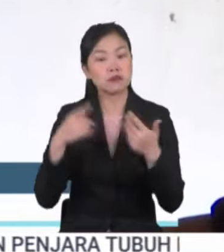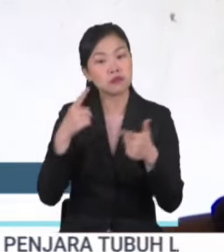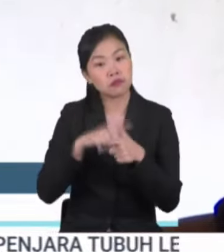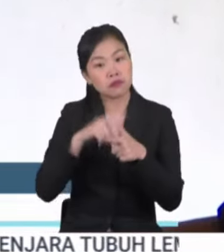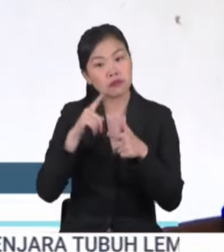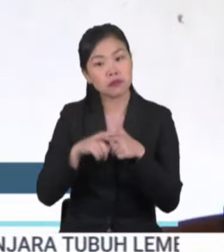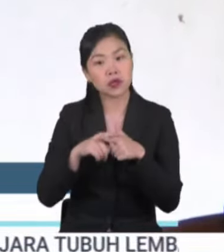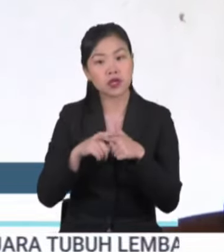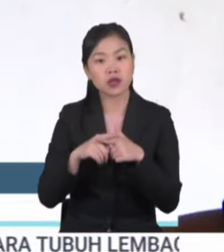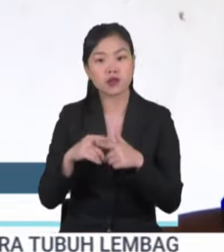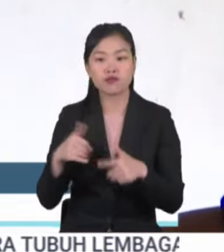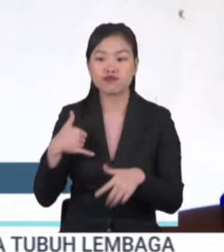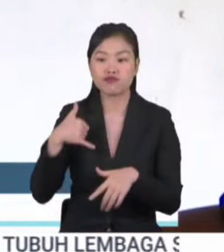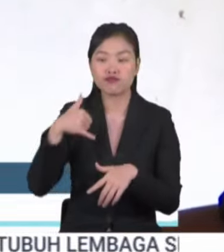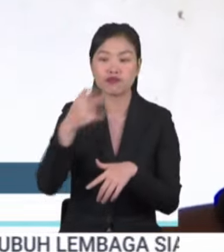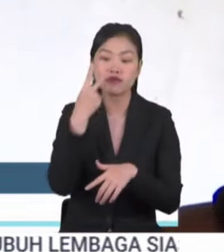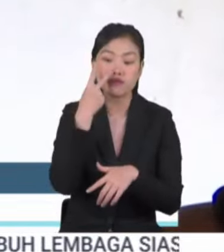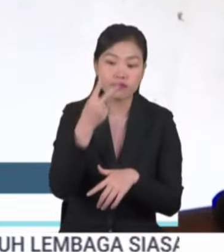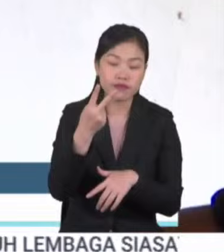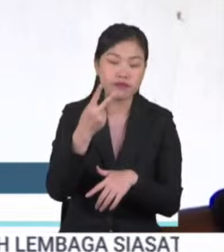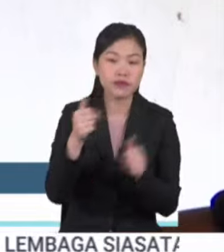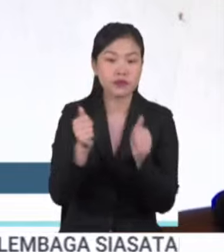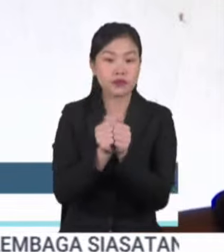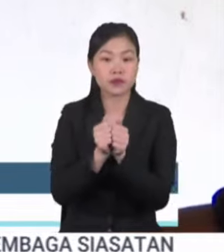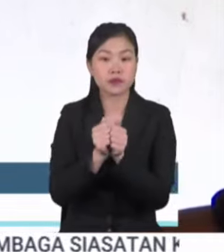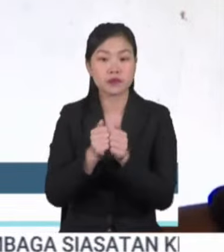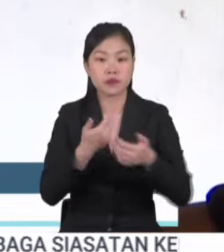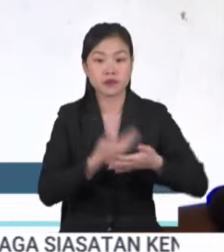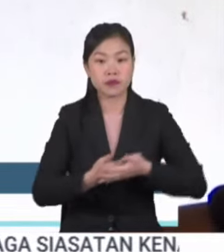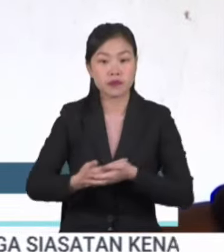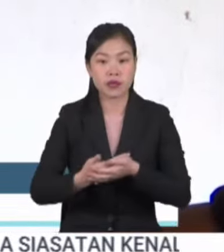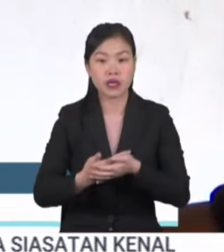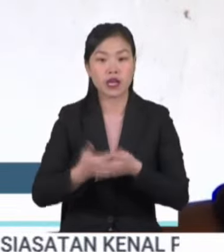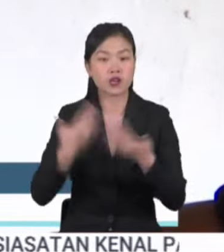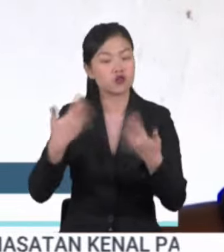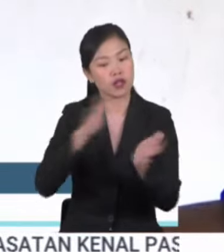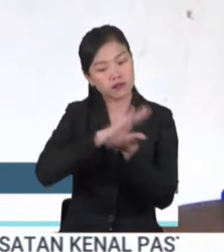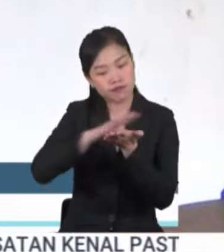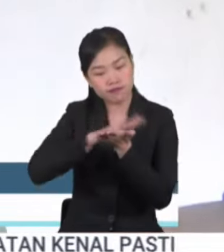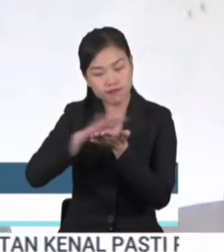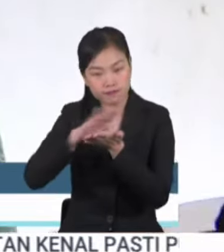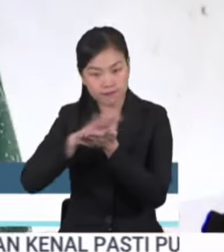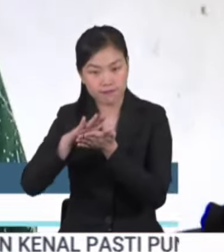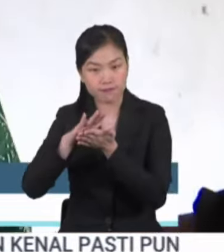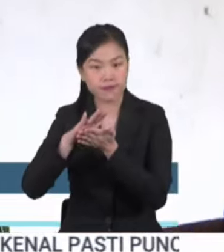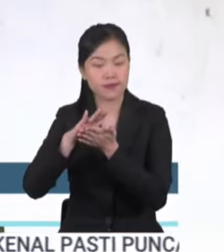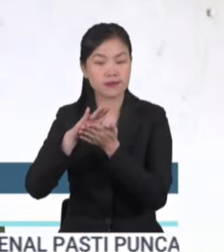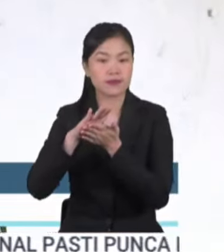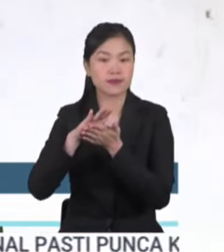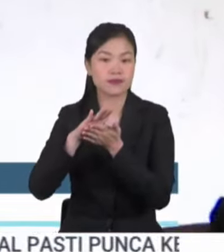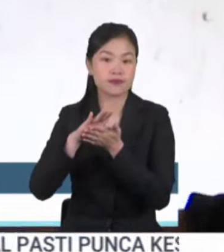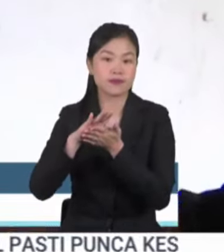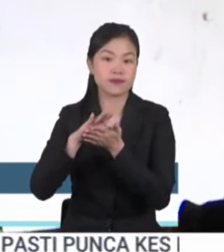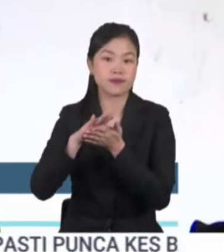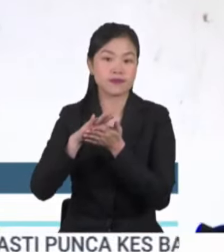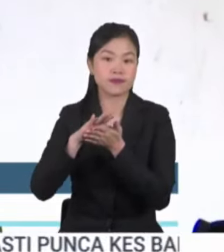saya pergi tu saya tak tahulah tu anak pi. Dia cakap, dia kata surut dah, dia cuci lah sikit-sikit dah.